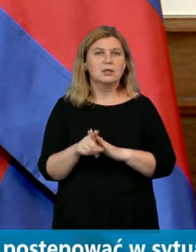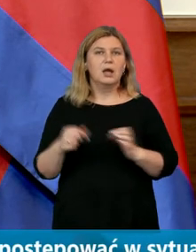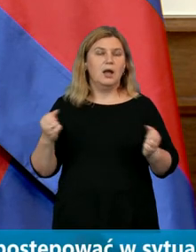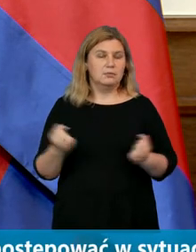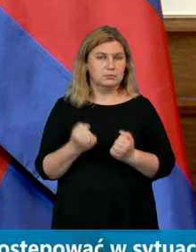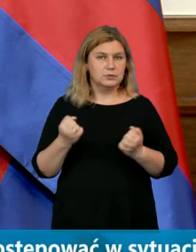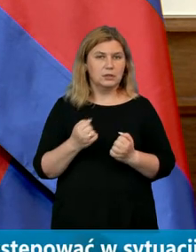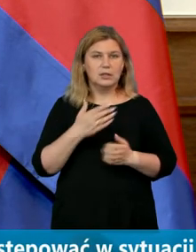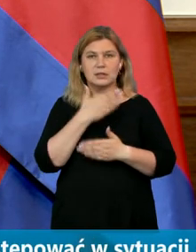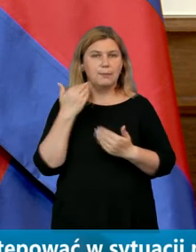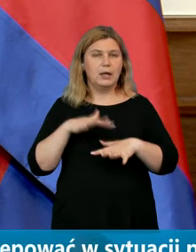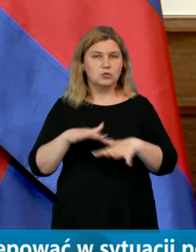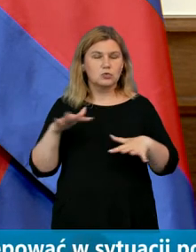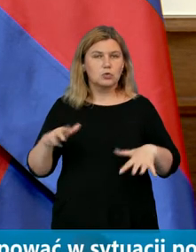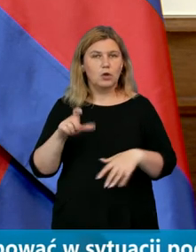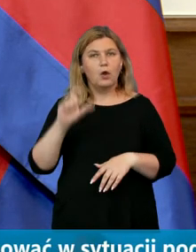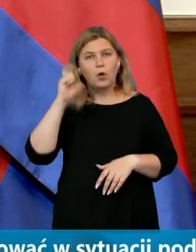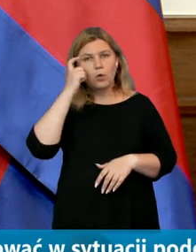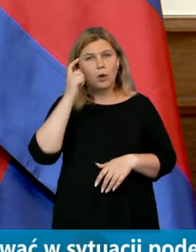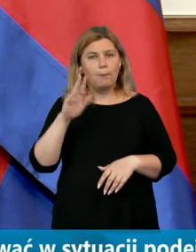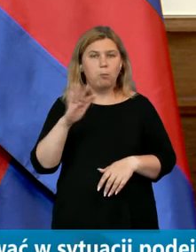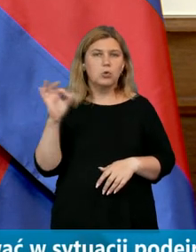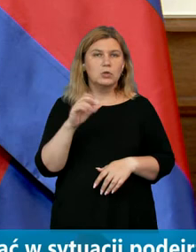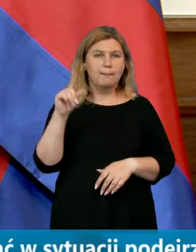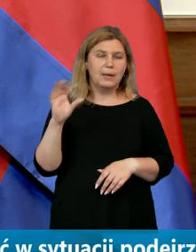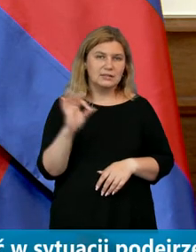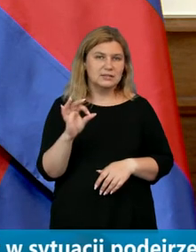no to nie ma zbyt wiele. To jest głównie buspas na